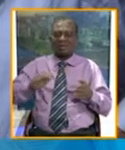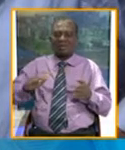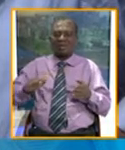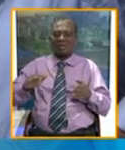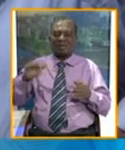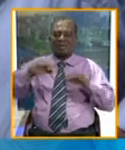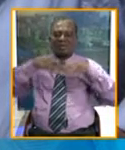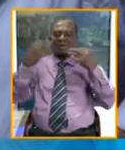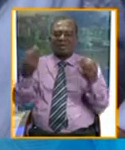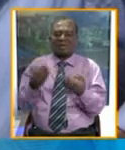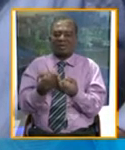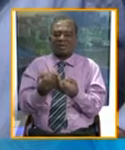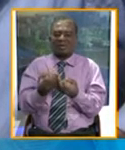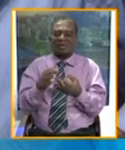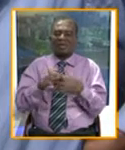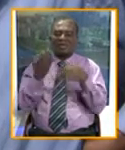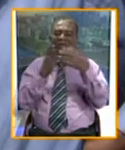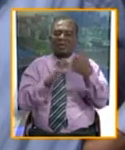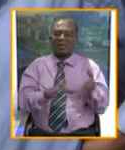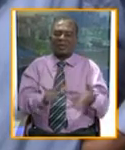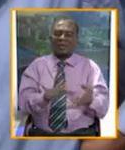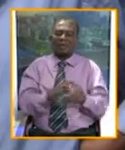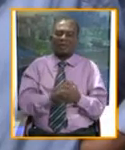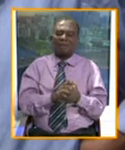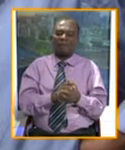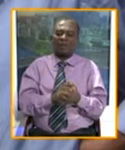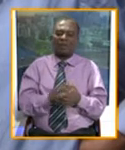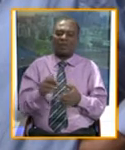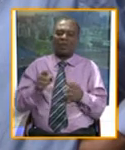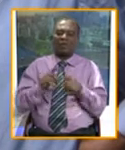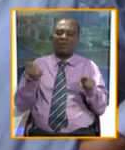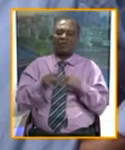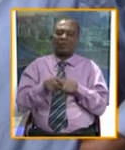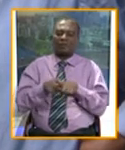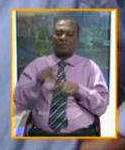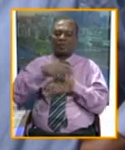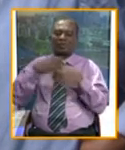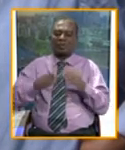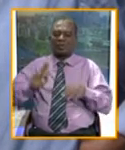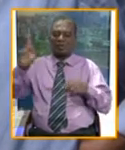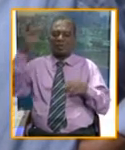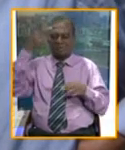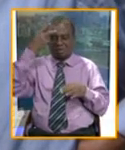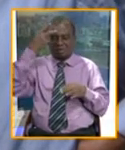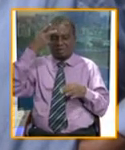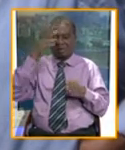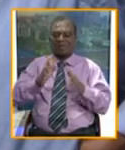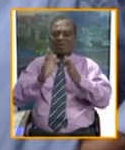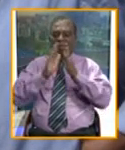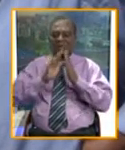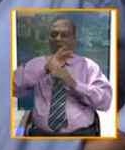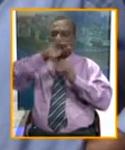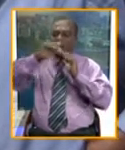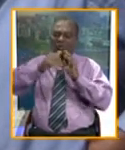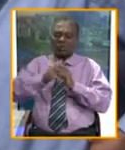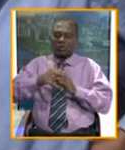et à la famille de l'illustre disparu. En outre, le bureau politique exhorte l'ensemble